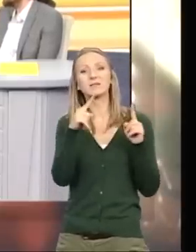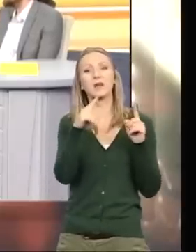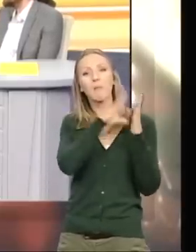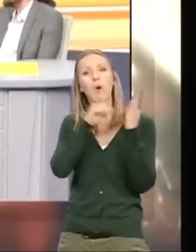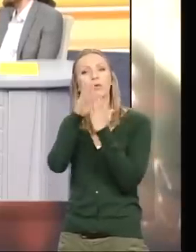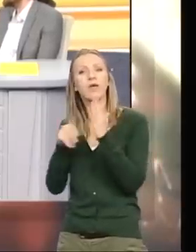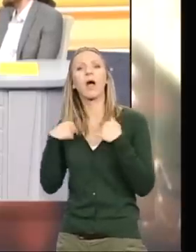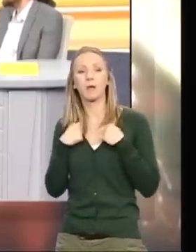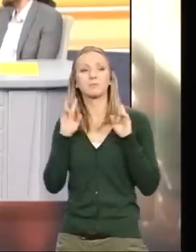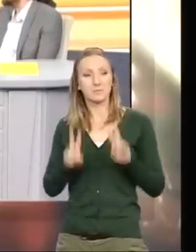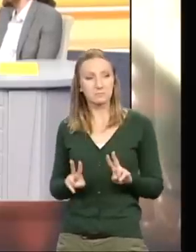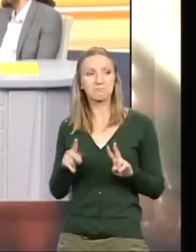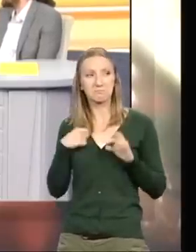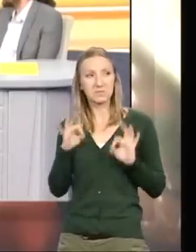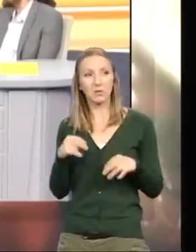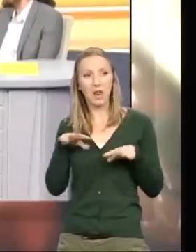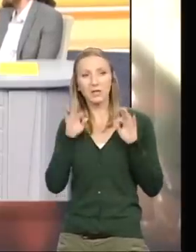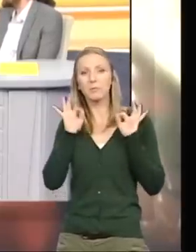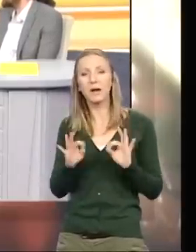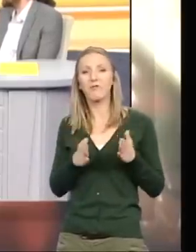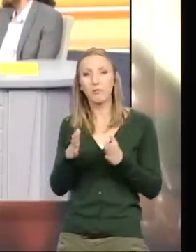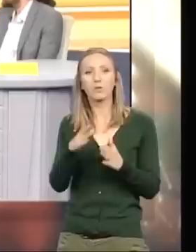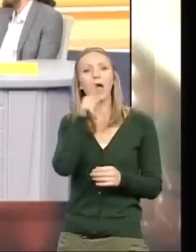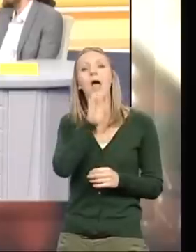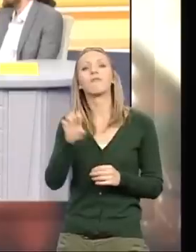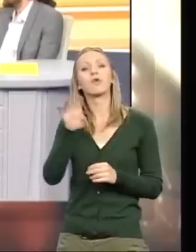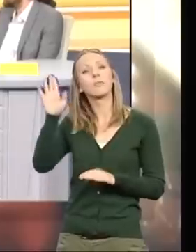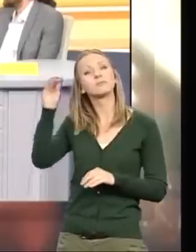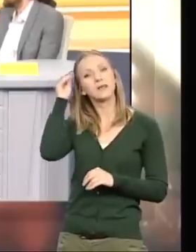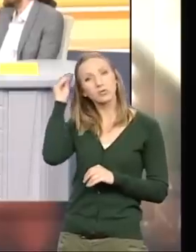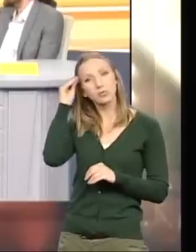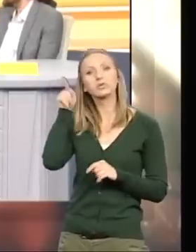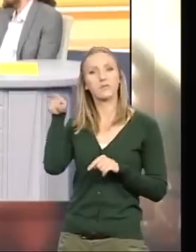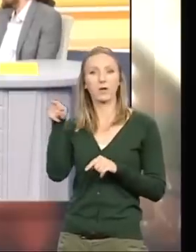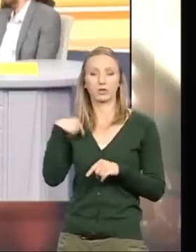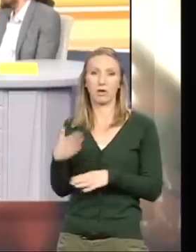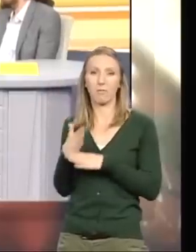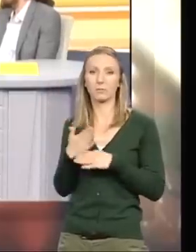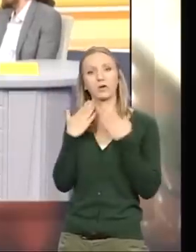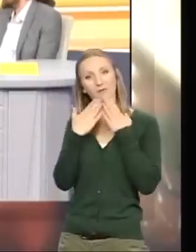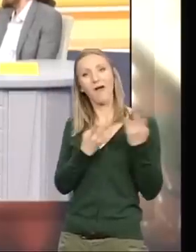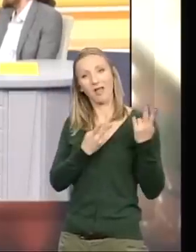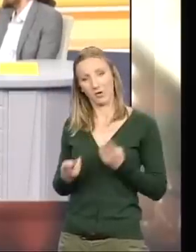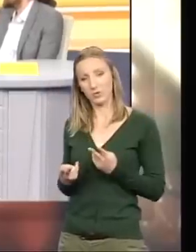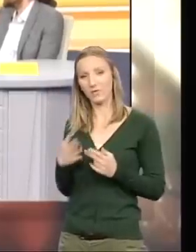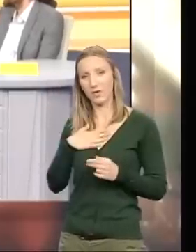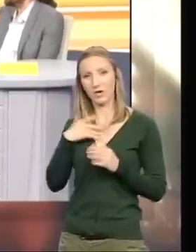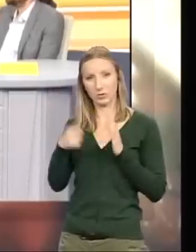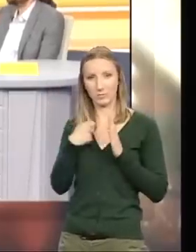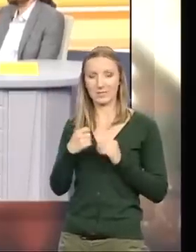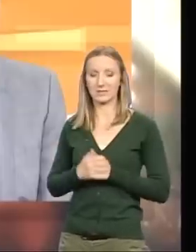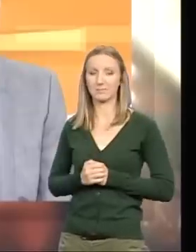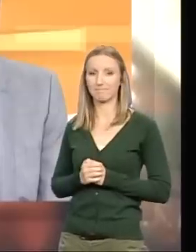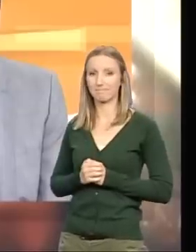nađemo naš pravi put, a evropska iskustva će sigurno u tome značajno pomoći. Hvala vam na gostovanje u našem misli. Hvala vam.